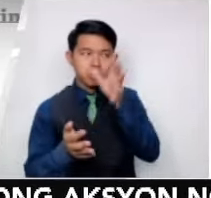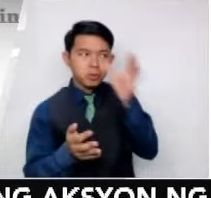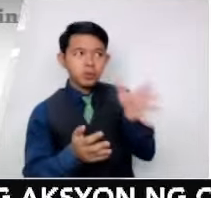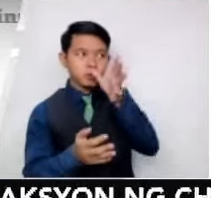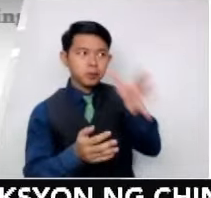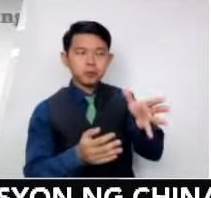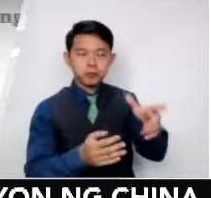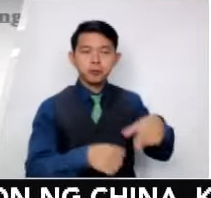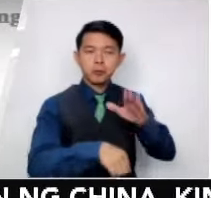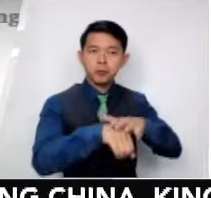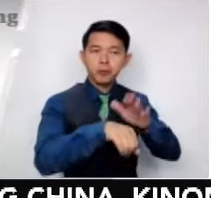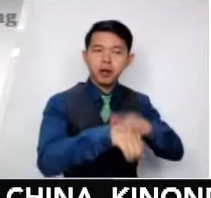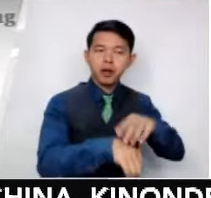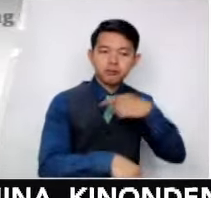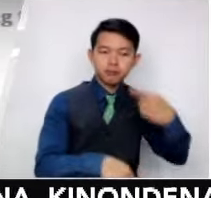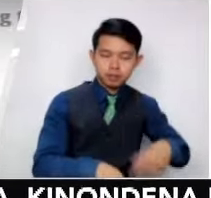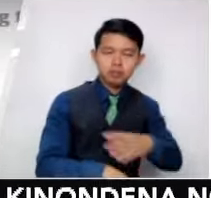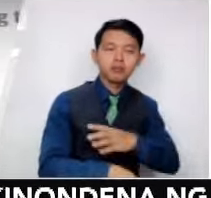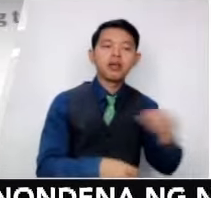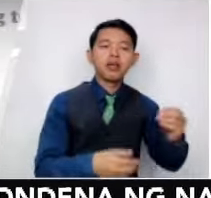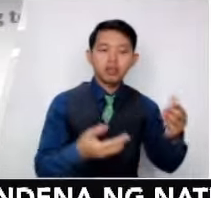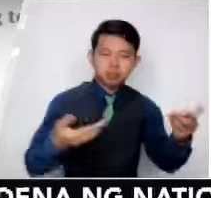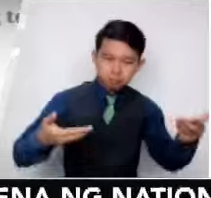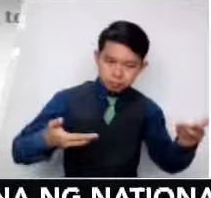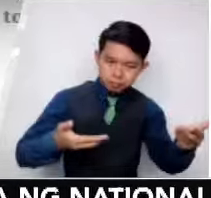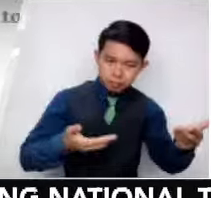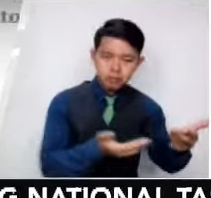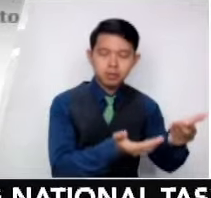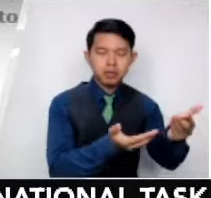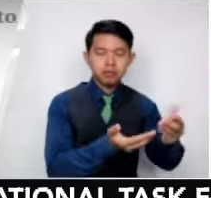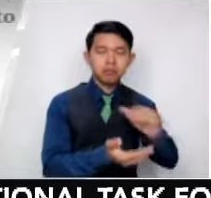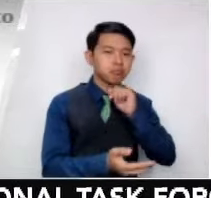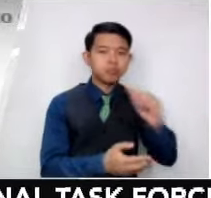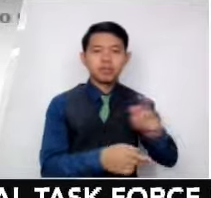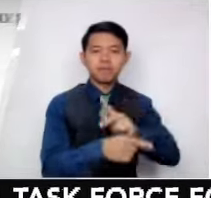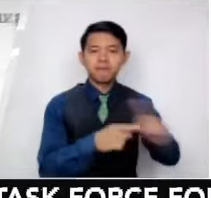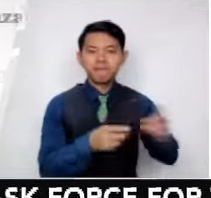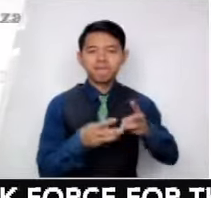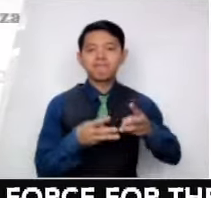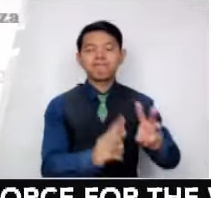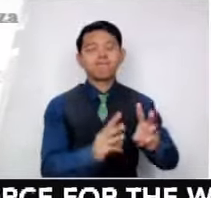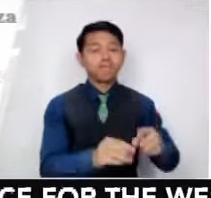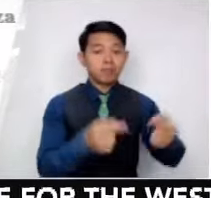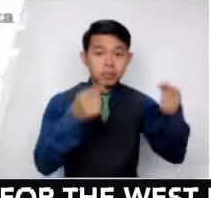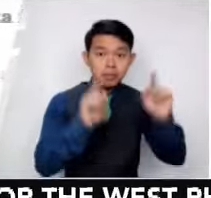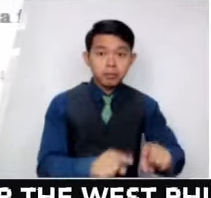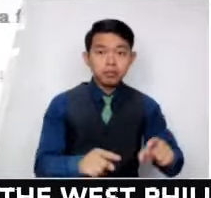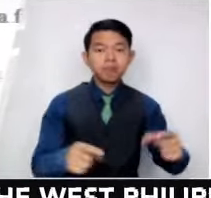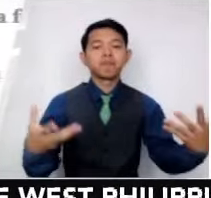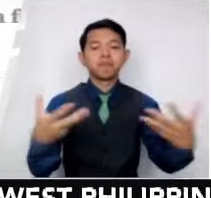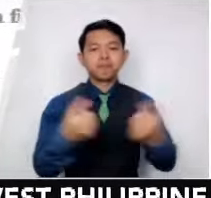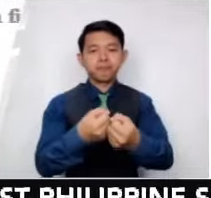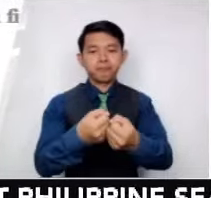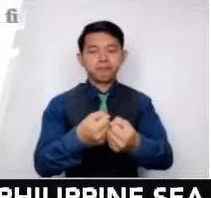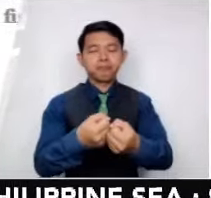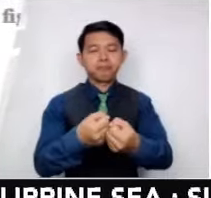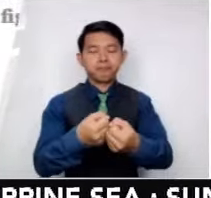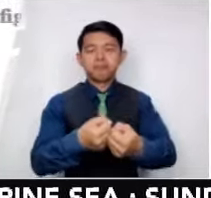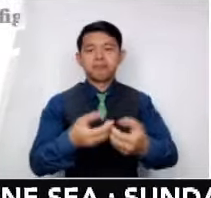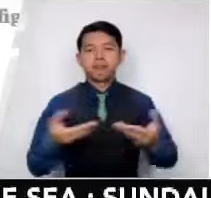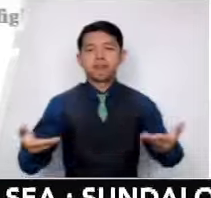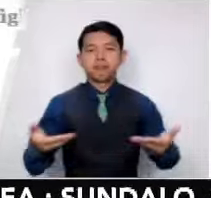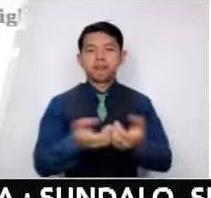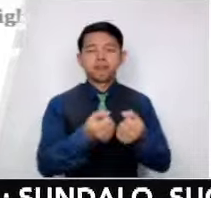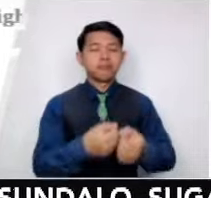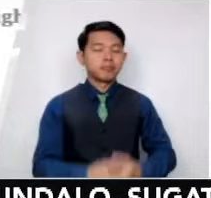lumapit sa isang barko ng China sa unprofessional na paraan na nagresulta sa banggaan Pilipinas anila ang lumabag sa international